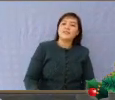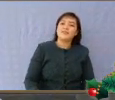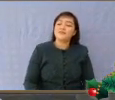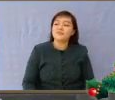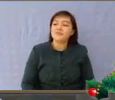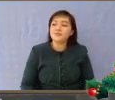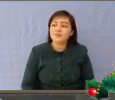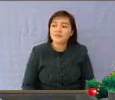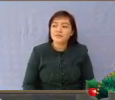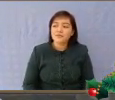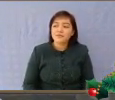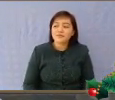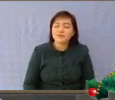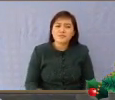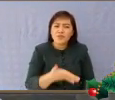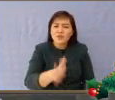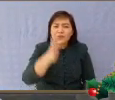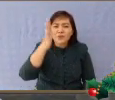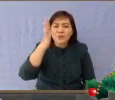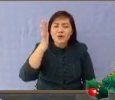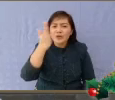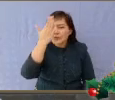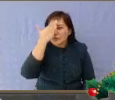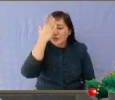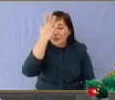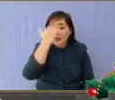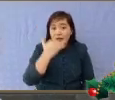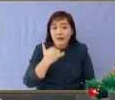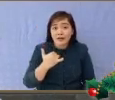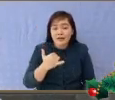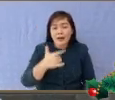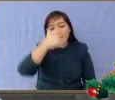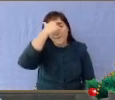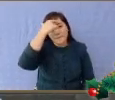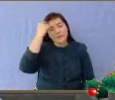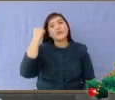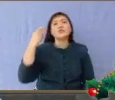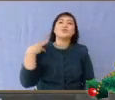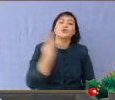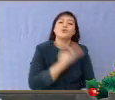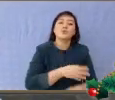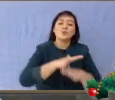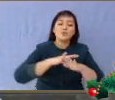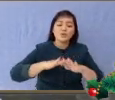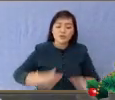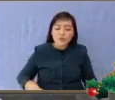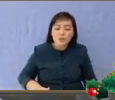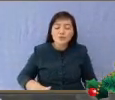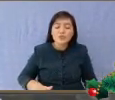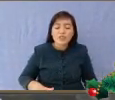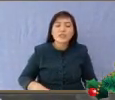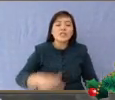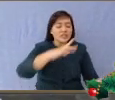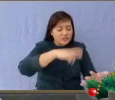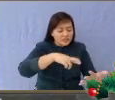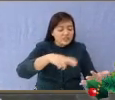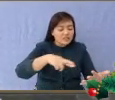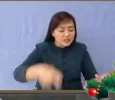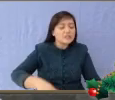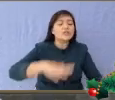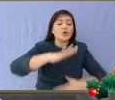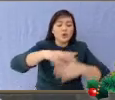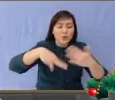Alam niyo po kung bakit, mga kapatid? Sapagkat hindi po natin binabasa yung kabuuan ng mensahe sa atin ng